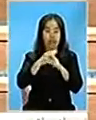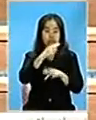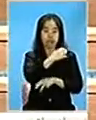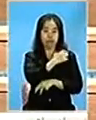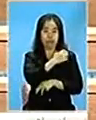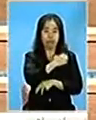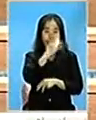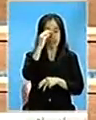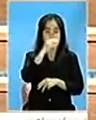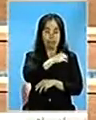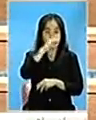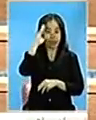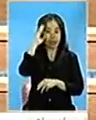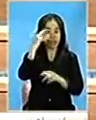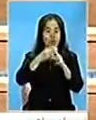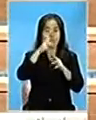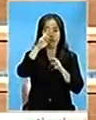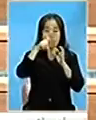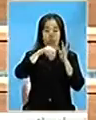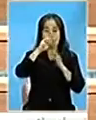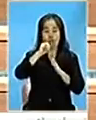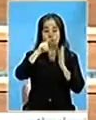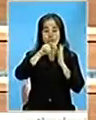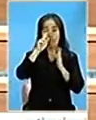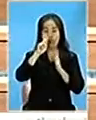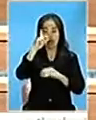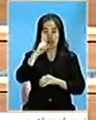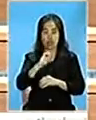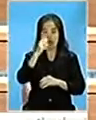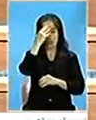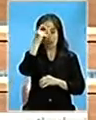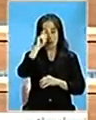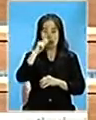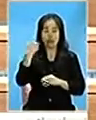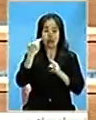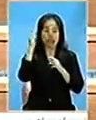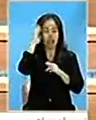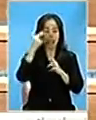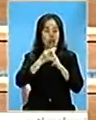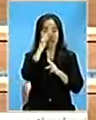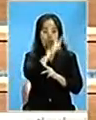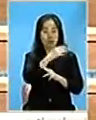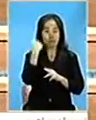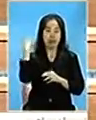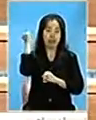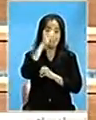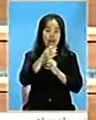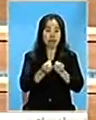ธรรมเสียชีวิตเกิดจากทหารของพลเอกประยุทธ์ ขว้างปาระเบิดเข้าไป